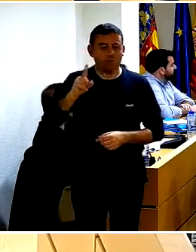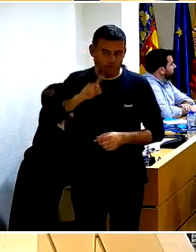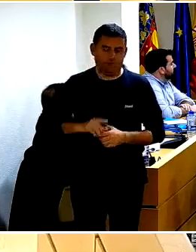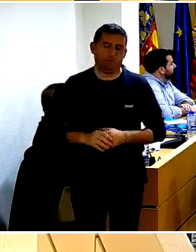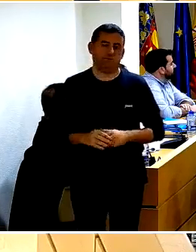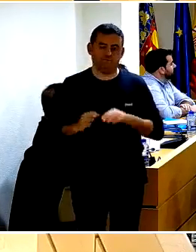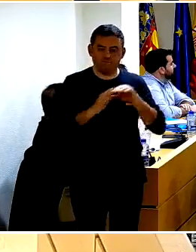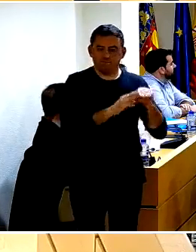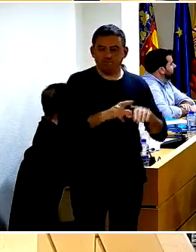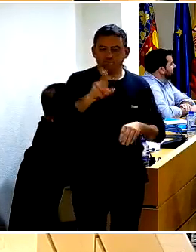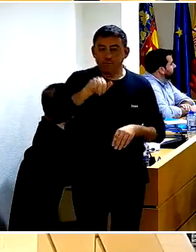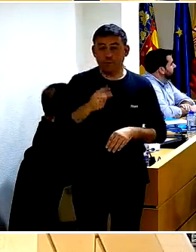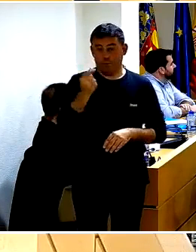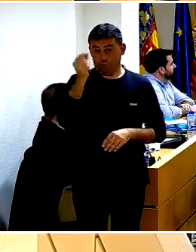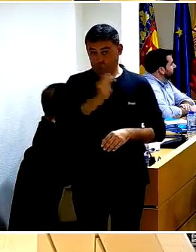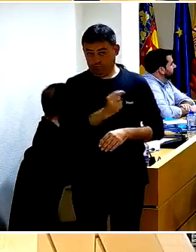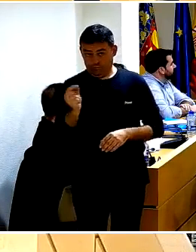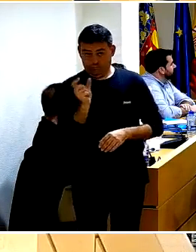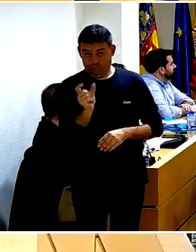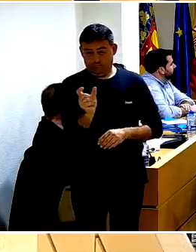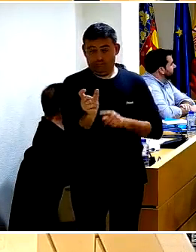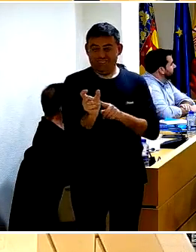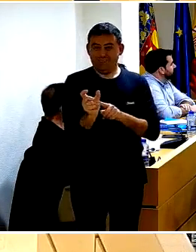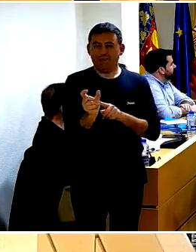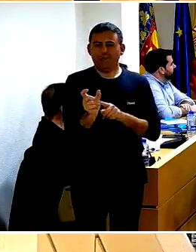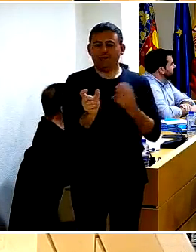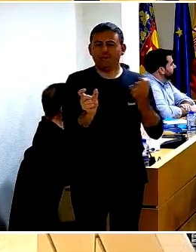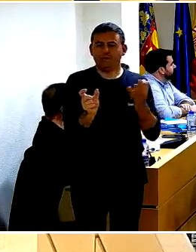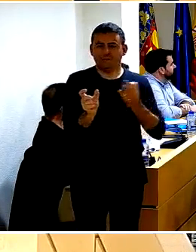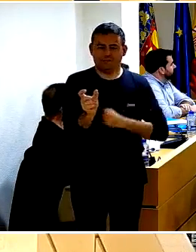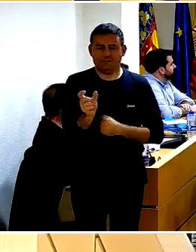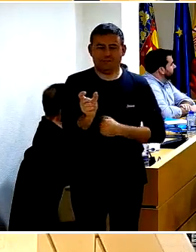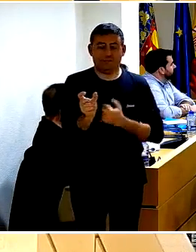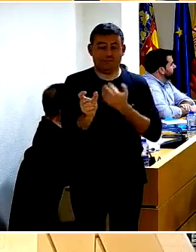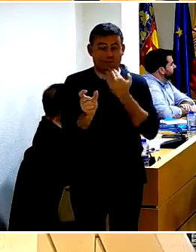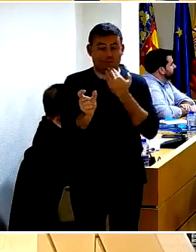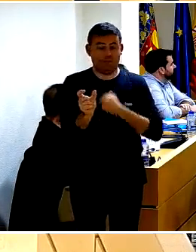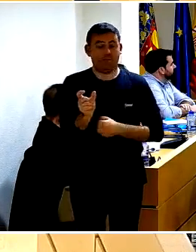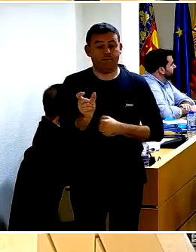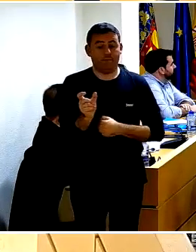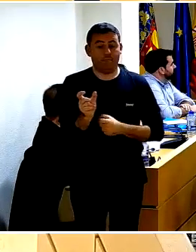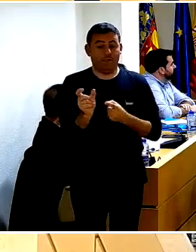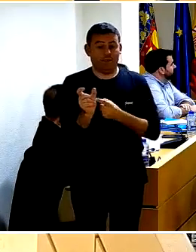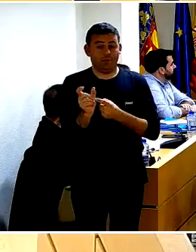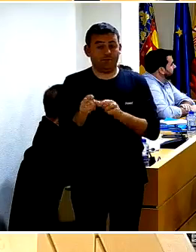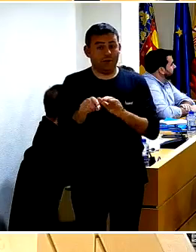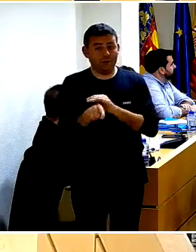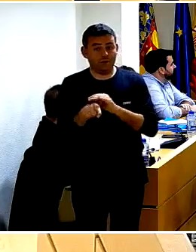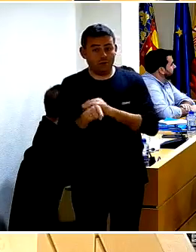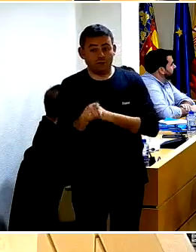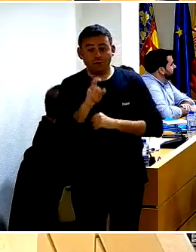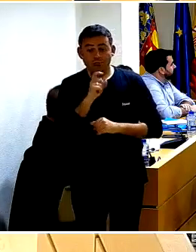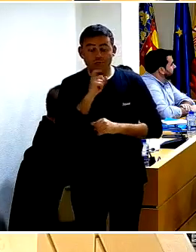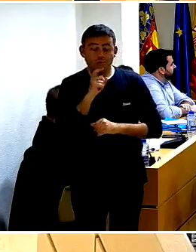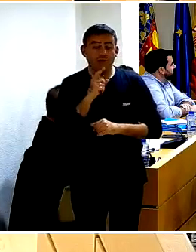dels pressupostos també és en funció de què és el que heretem i quina és la gestió que està fet en una herència